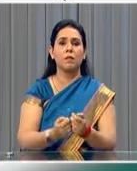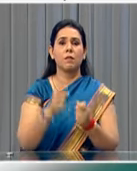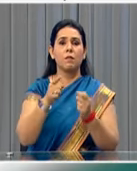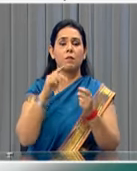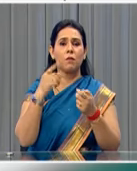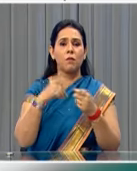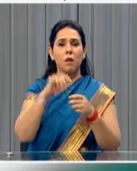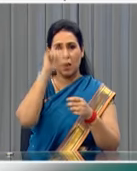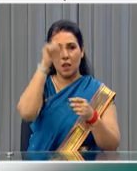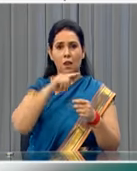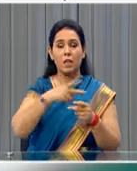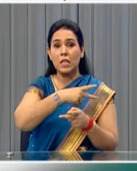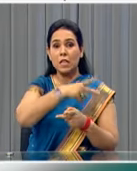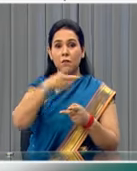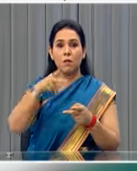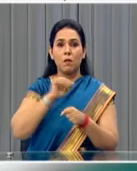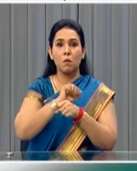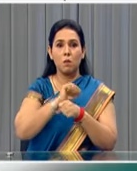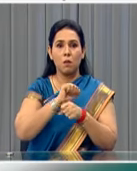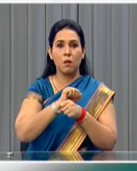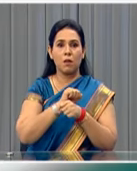भारत की विविधता,